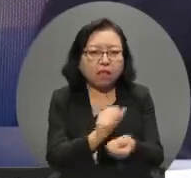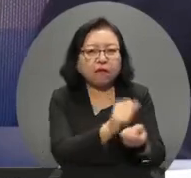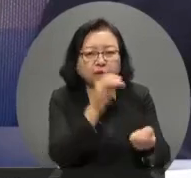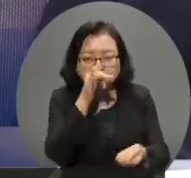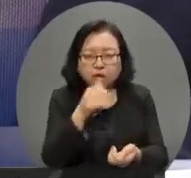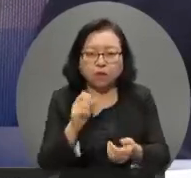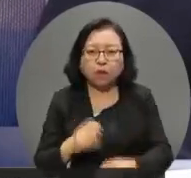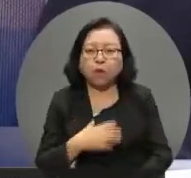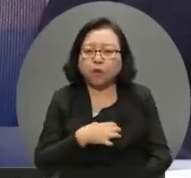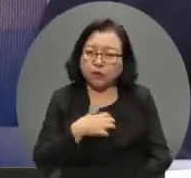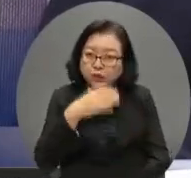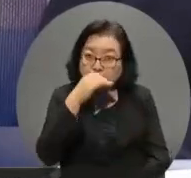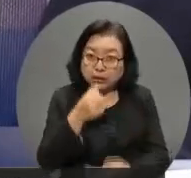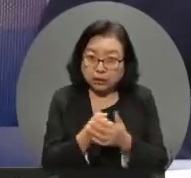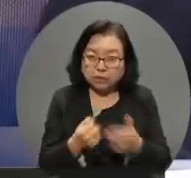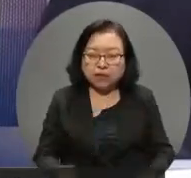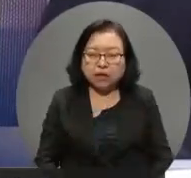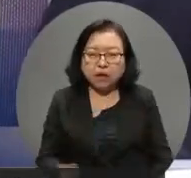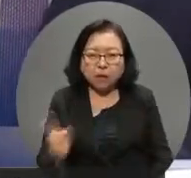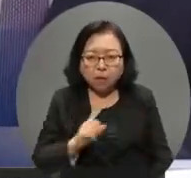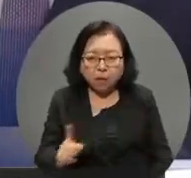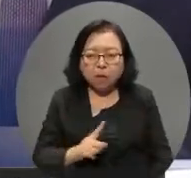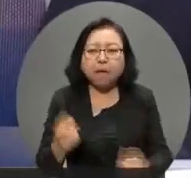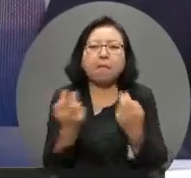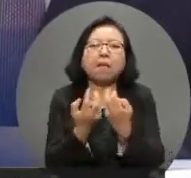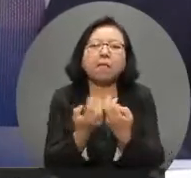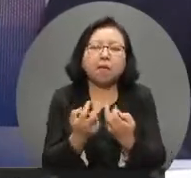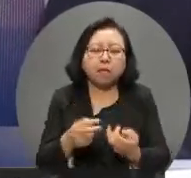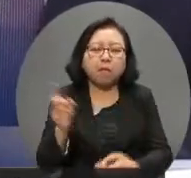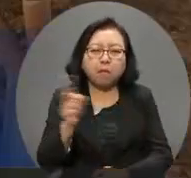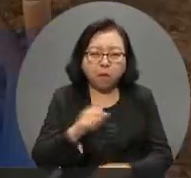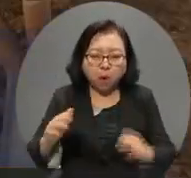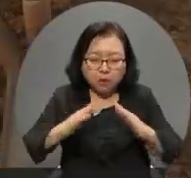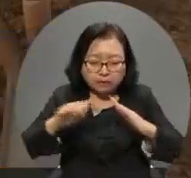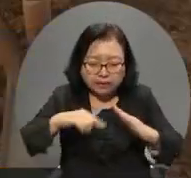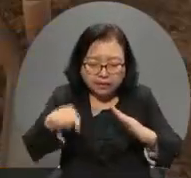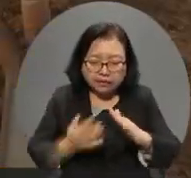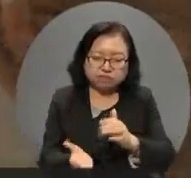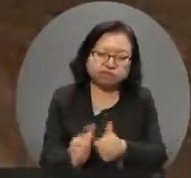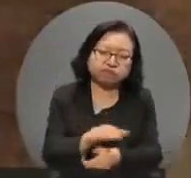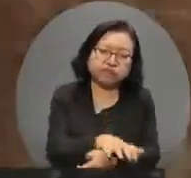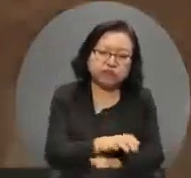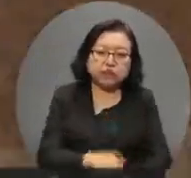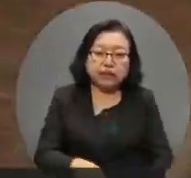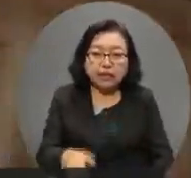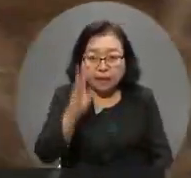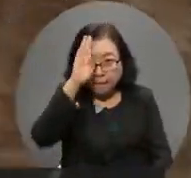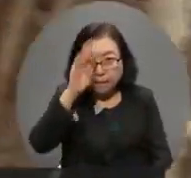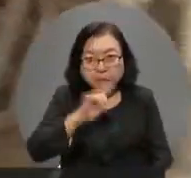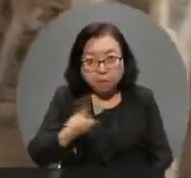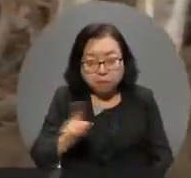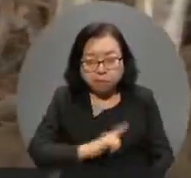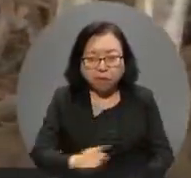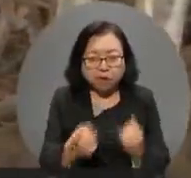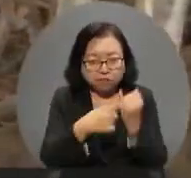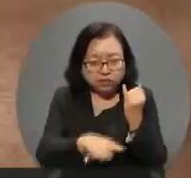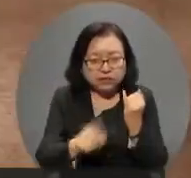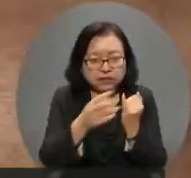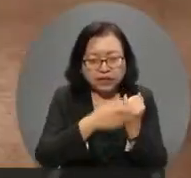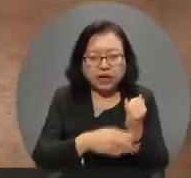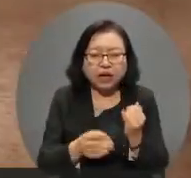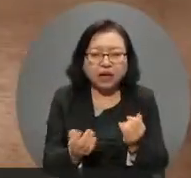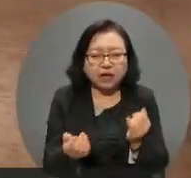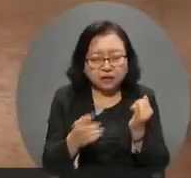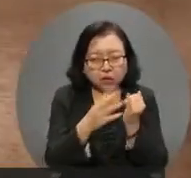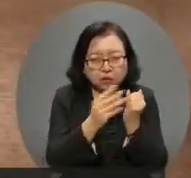전문가들이 우리가 할 수 있는 최소한의 살처분 범위가 농장이다. 럼피스킨병은 유산과 불임, 우유